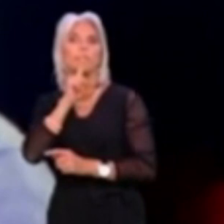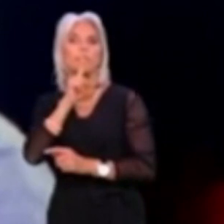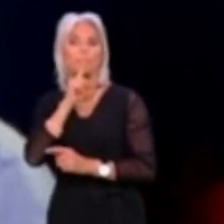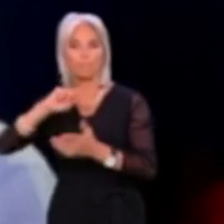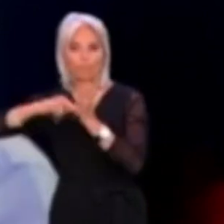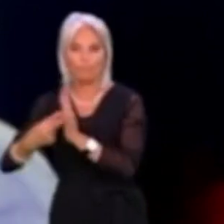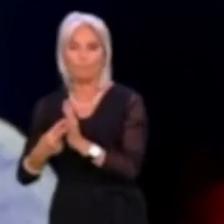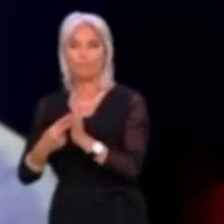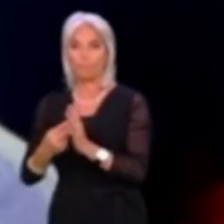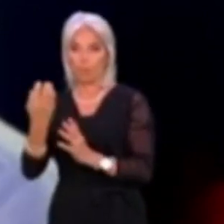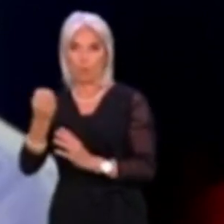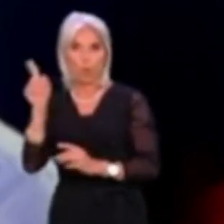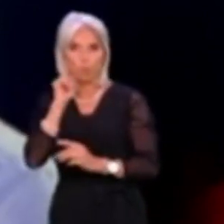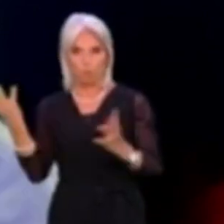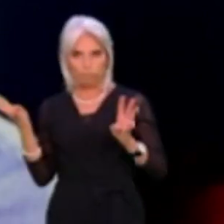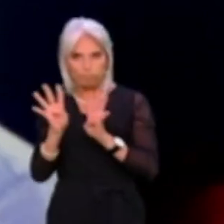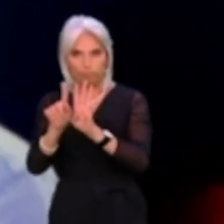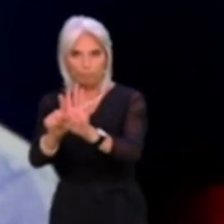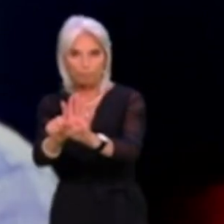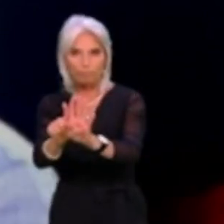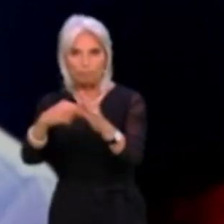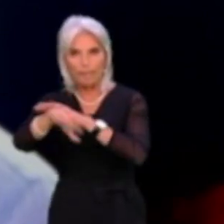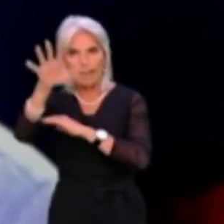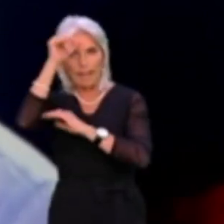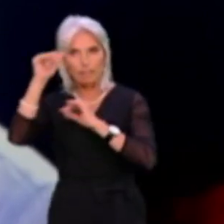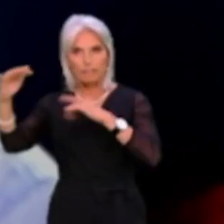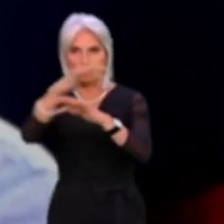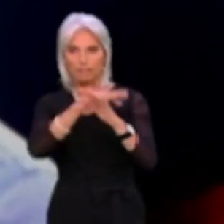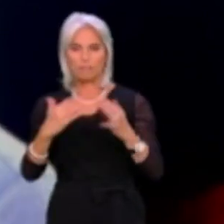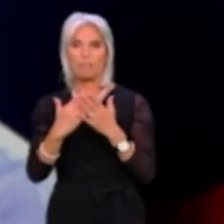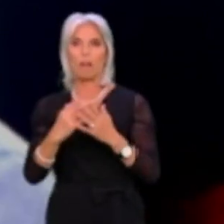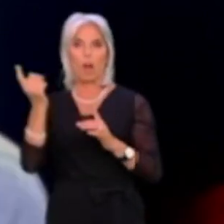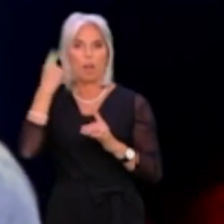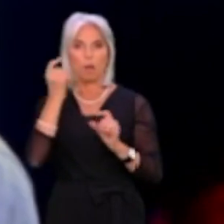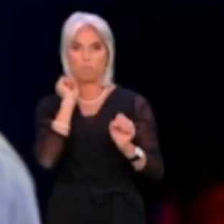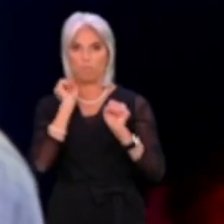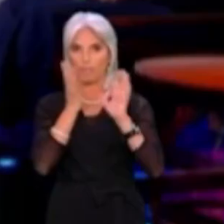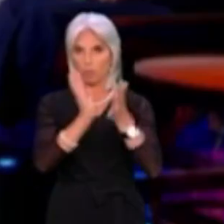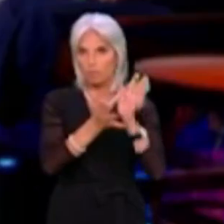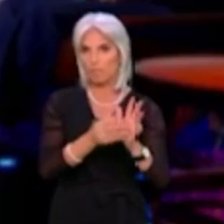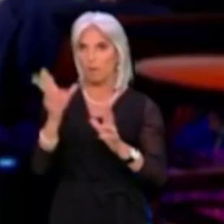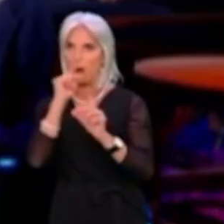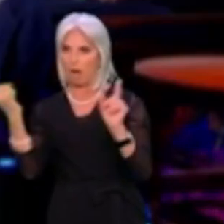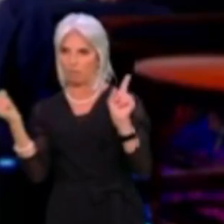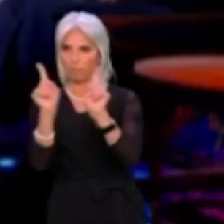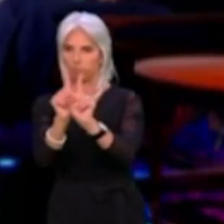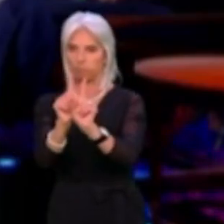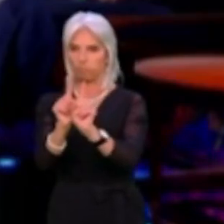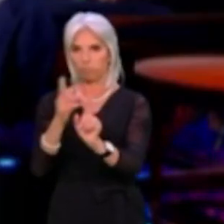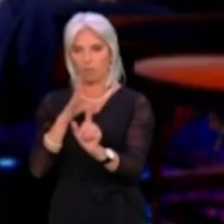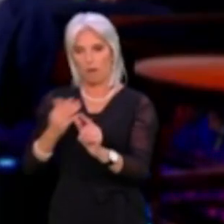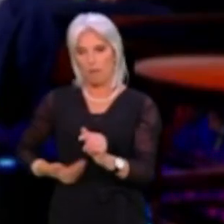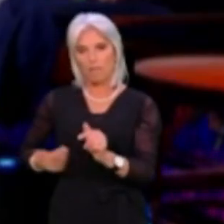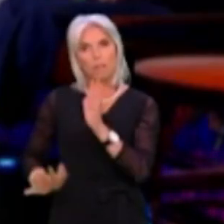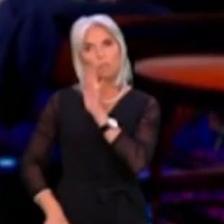but d'inclure des enfants sourds dans des classes entendantes, avec un prof qui signe et un prof qui parle, et qui sont accompagnés de